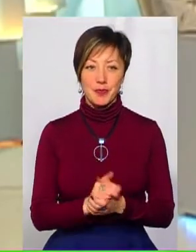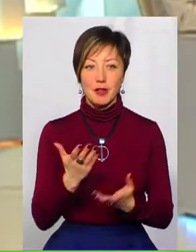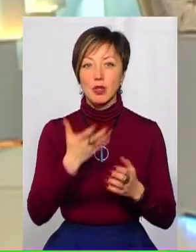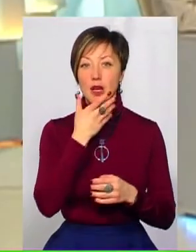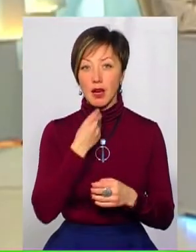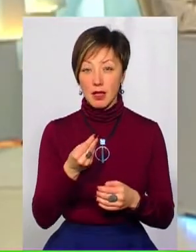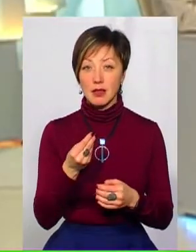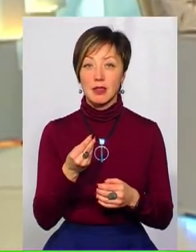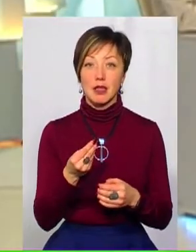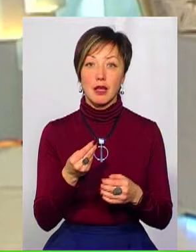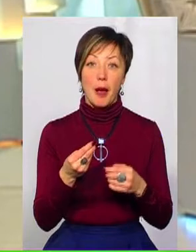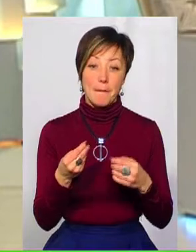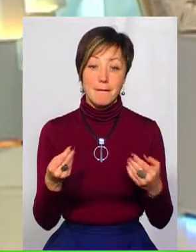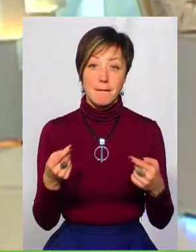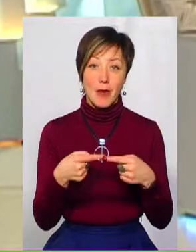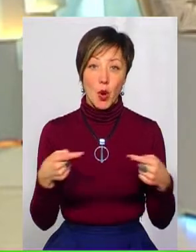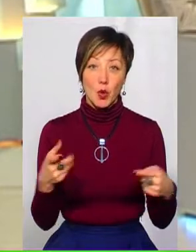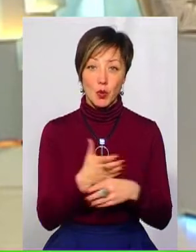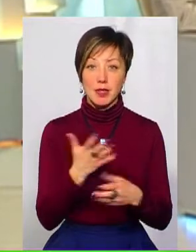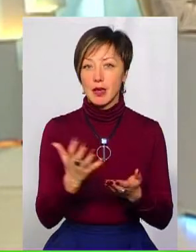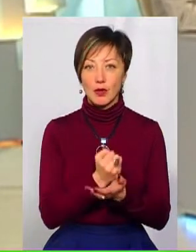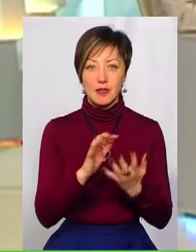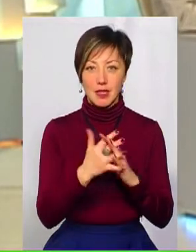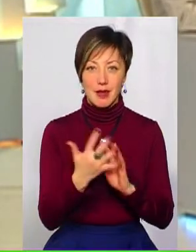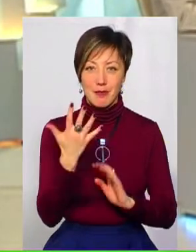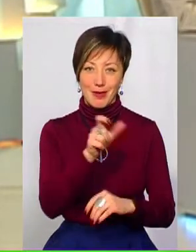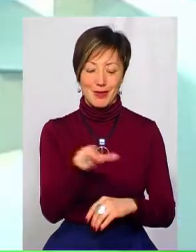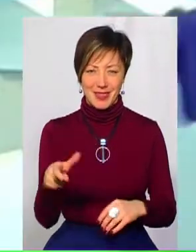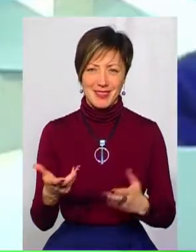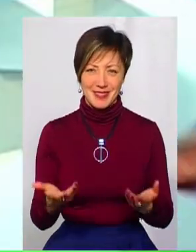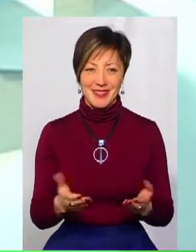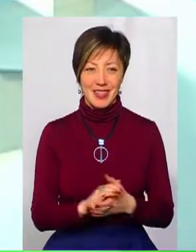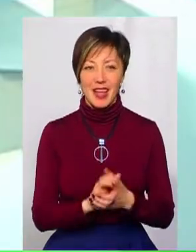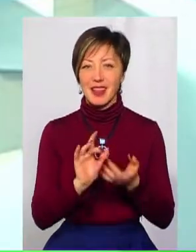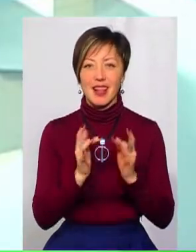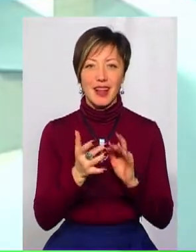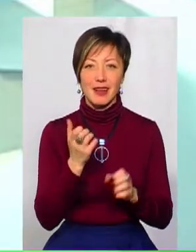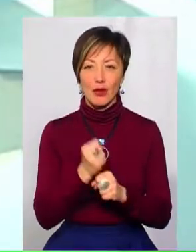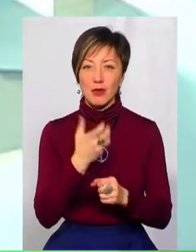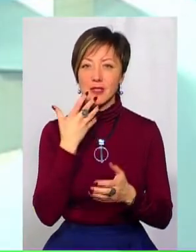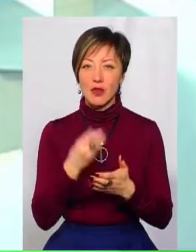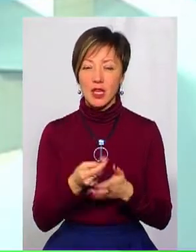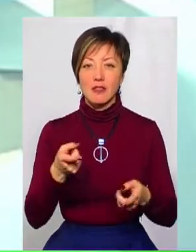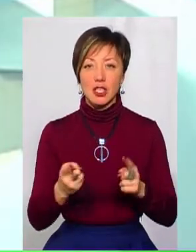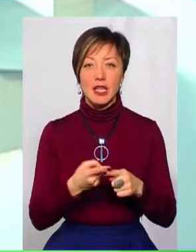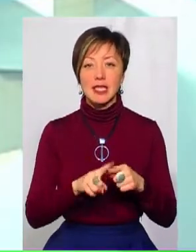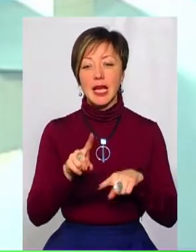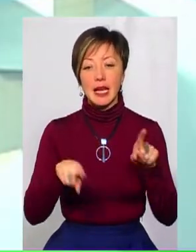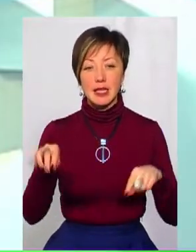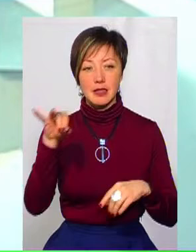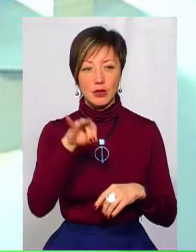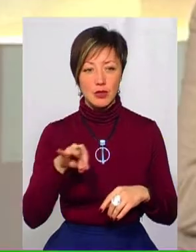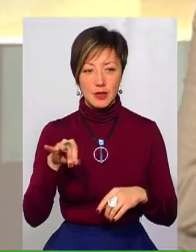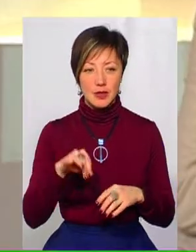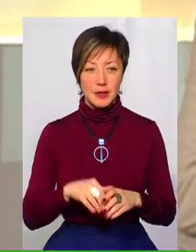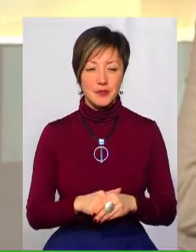гарний, продукт, то тебе знайдуть із села там вже 5 людей. Ну, мережа інтернет робить своє. Звичайно, це рідкісні історії. Звичайно,